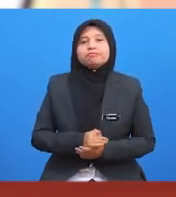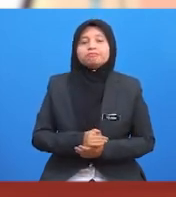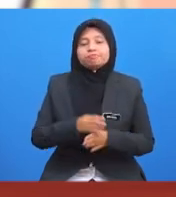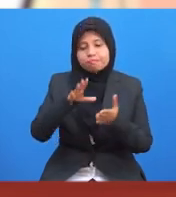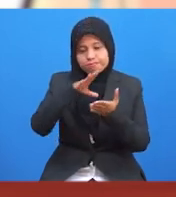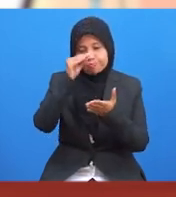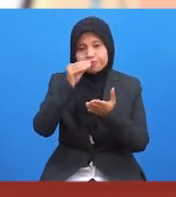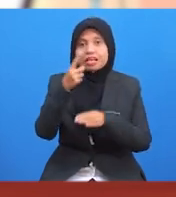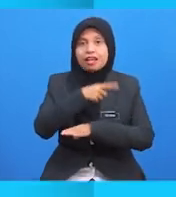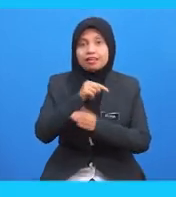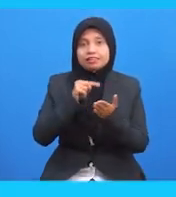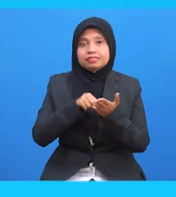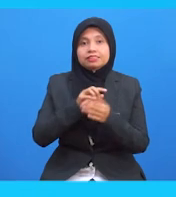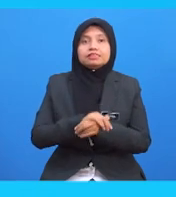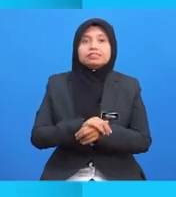pengajaran pada hari ini.